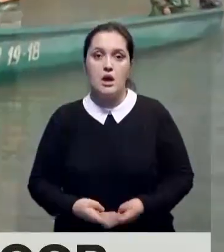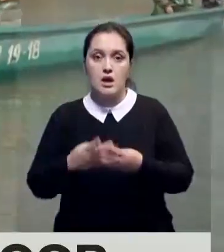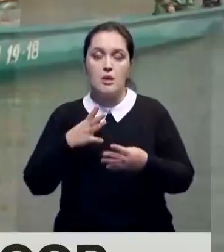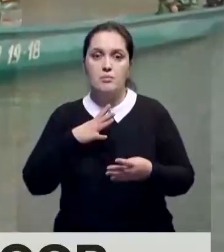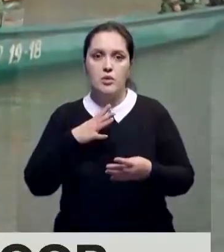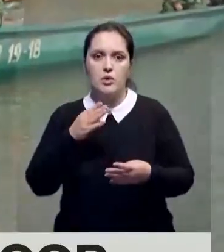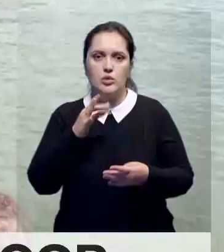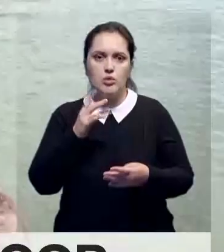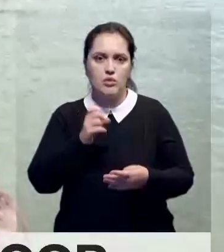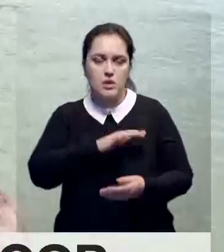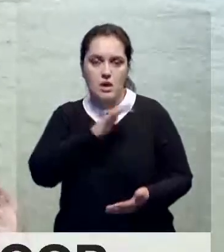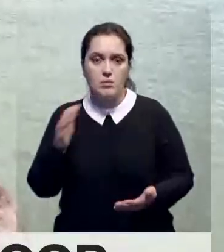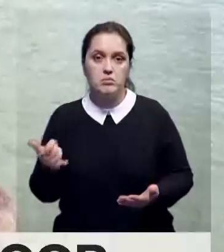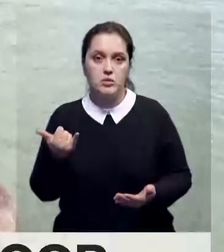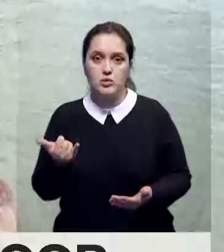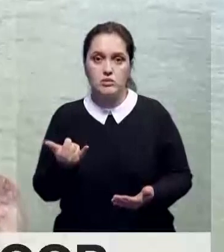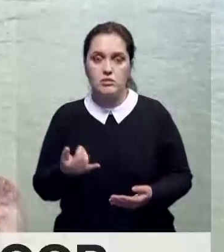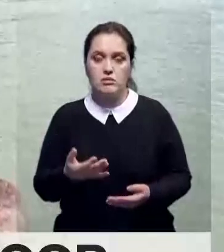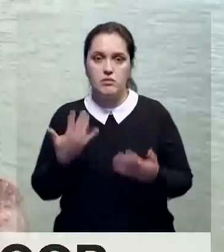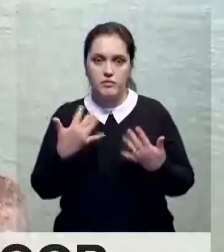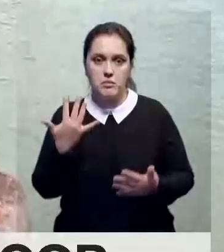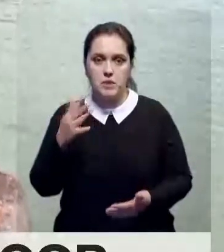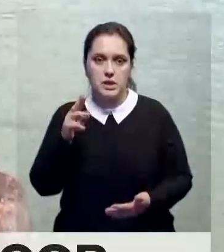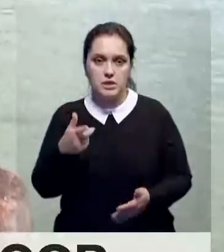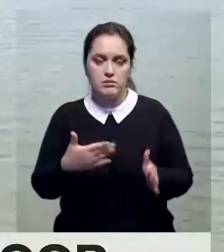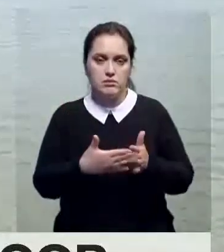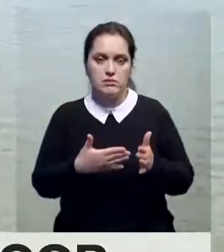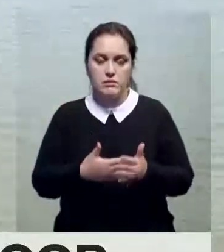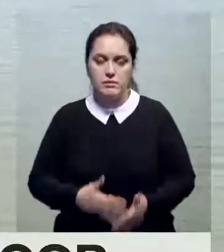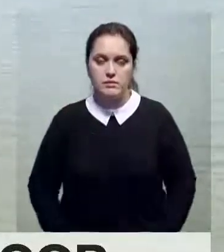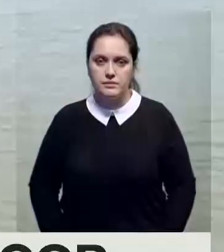улов тоннами. Сейчас едва набирают 50 килограммов.